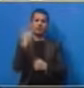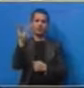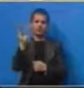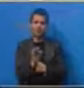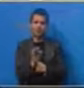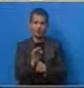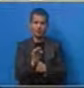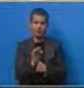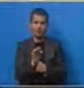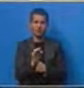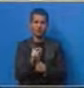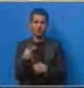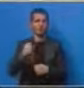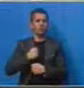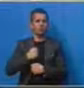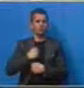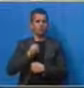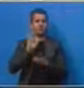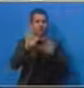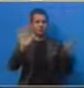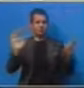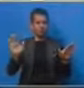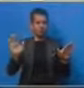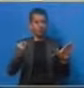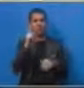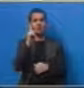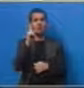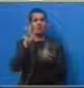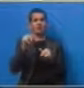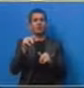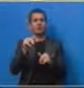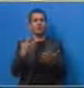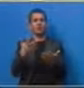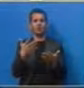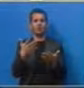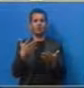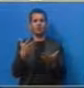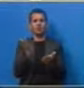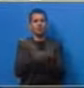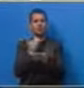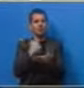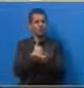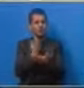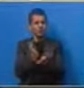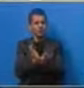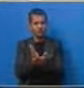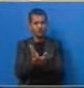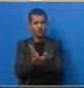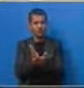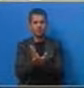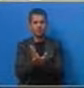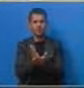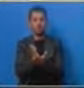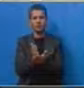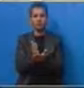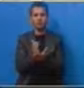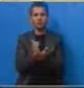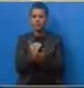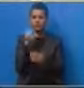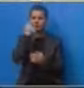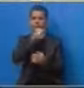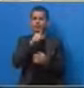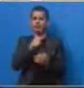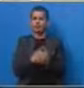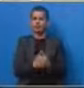për forcat e armatosura të vetat, por ato kanë këtë shumë dhe këndarje të justifikueshme për shkak se